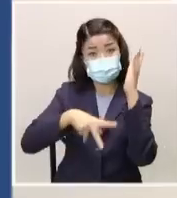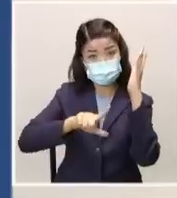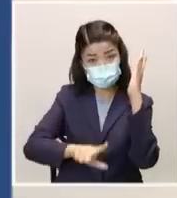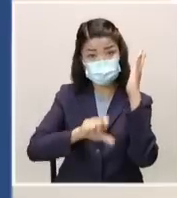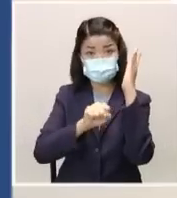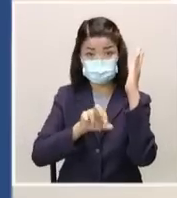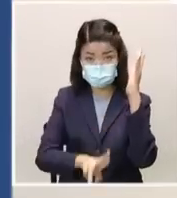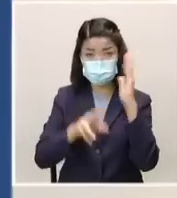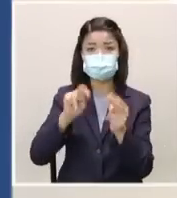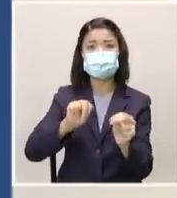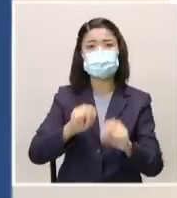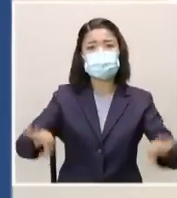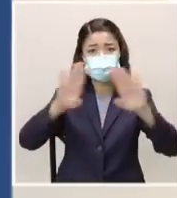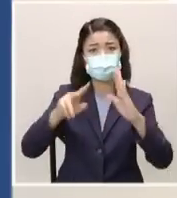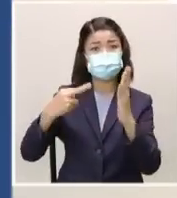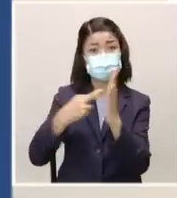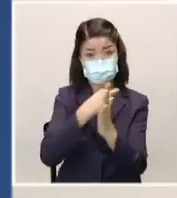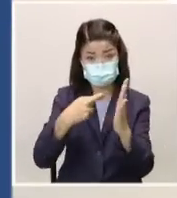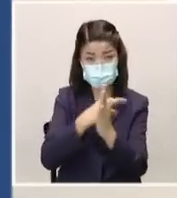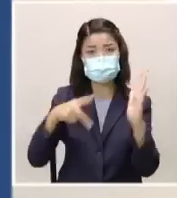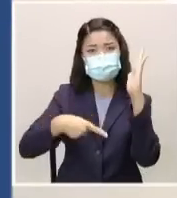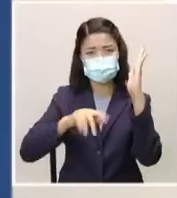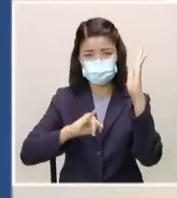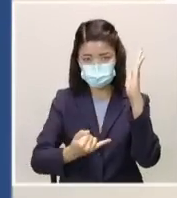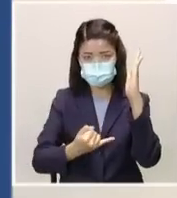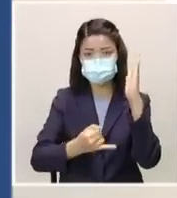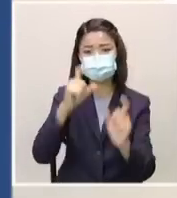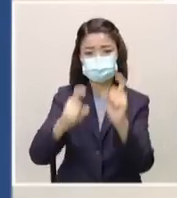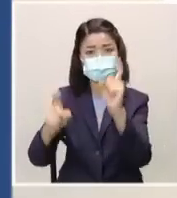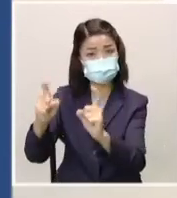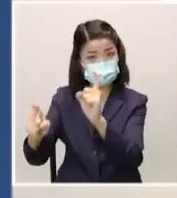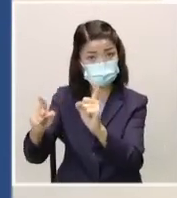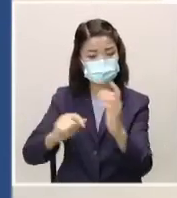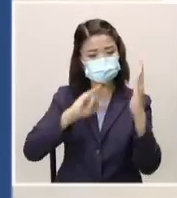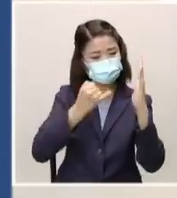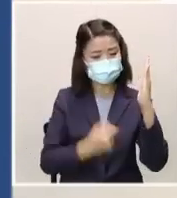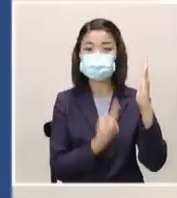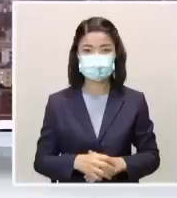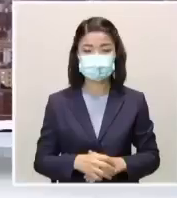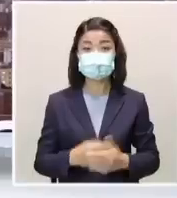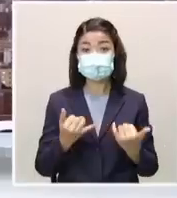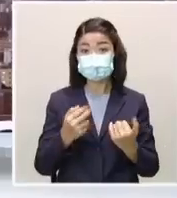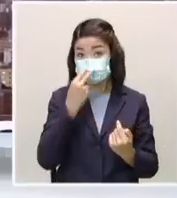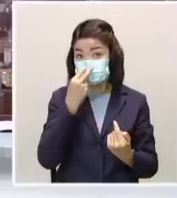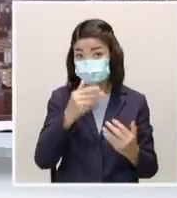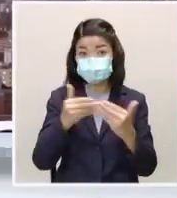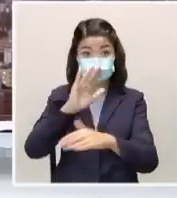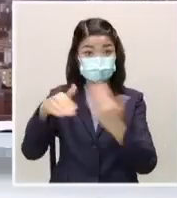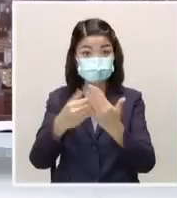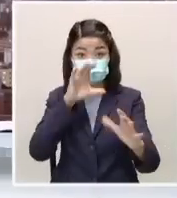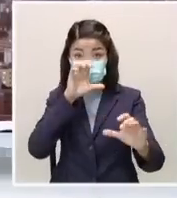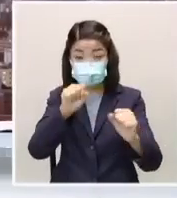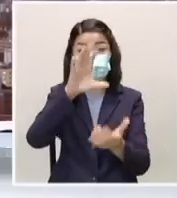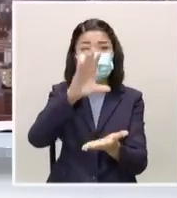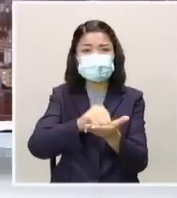ราษฎร์ธานีนครปฐมราชบุรีและประจวบคีรีขันธ์จังหวัดละ1รายนะครับ ช่วงนี้เดี๋ยวเราพาคุณผู้ชมไปดู